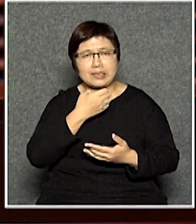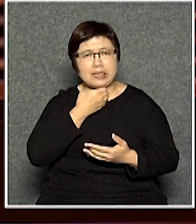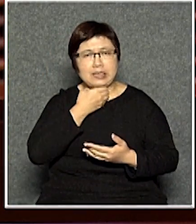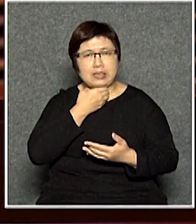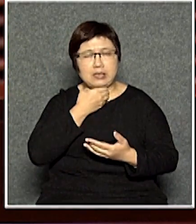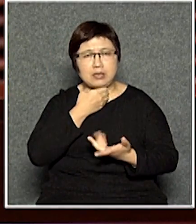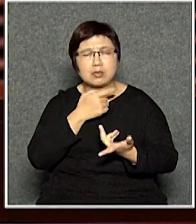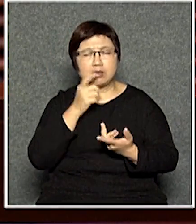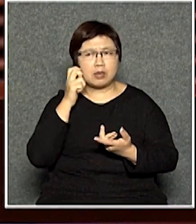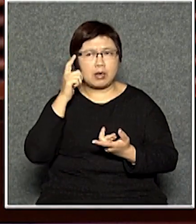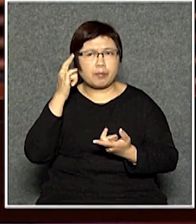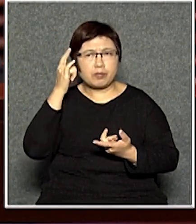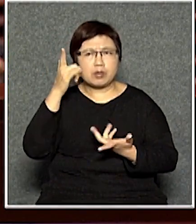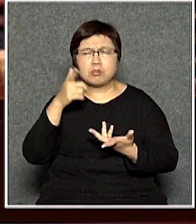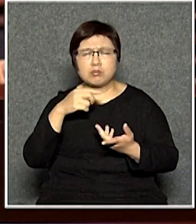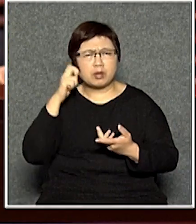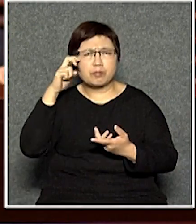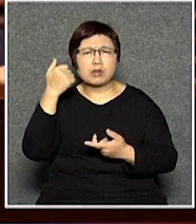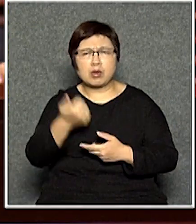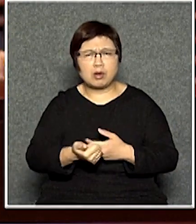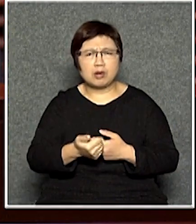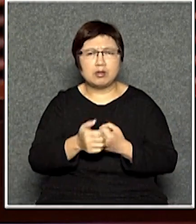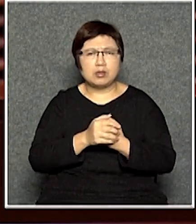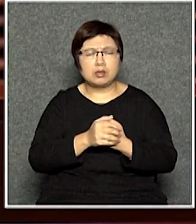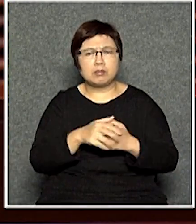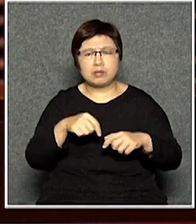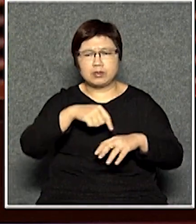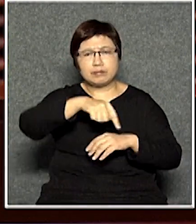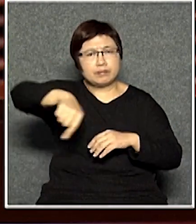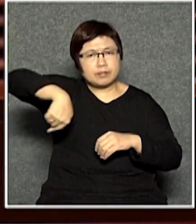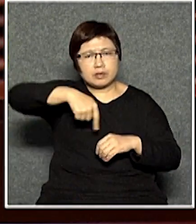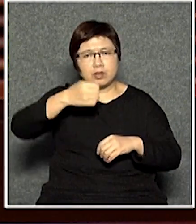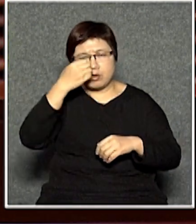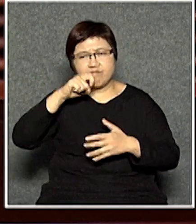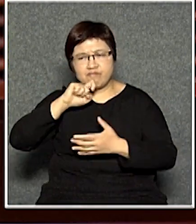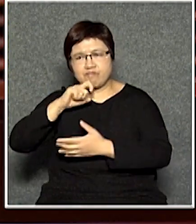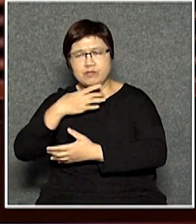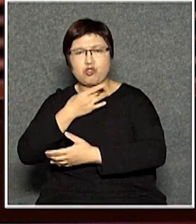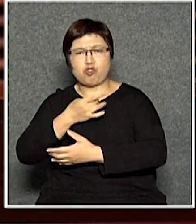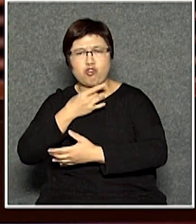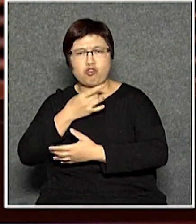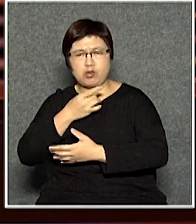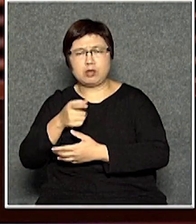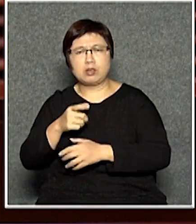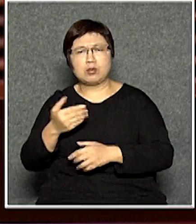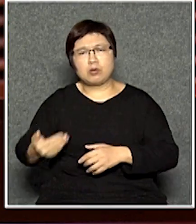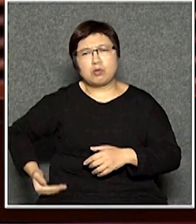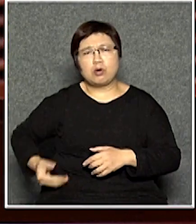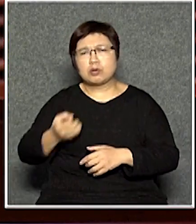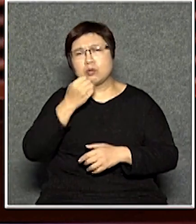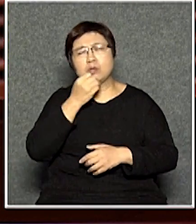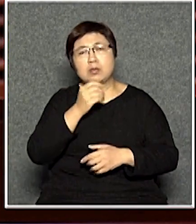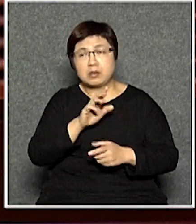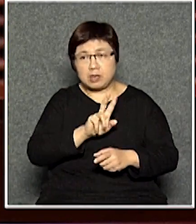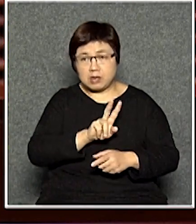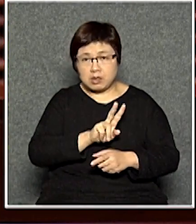們可以幻想，這個符合邏輯的，主席，就是地理上如果當香港出現旱災，其實廣東省難道又能